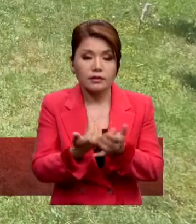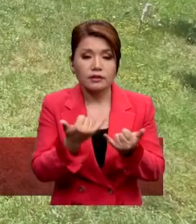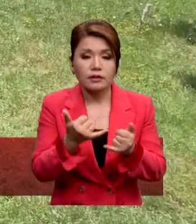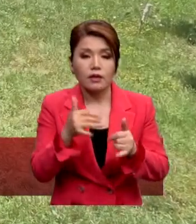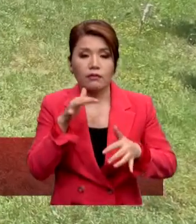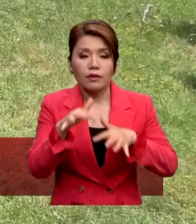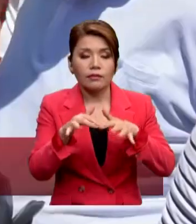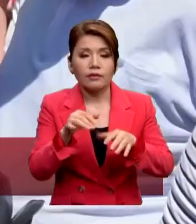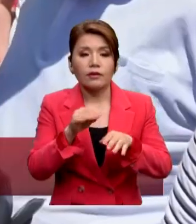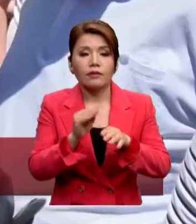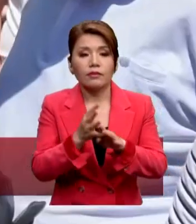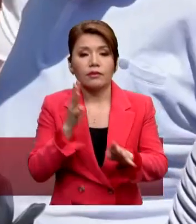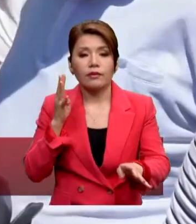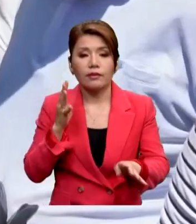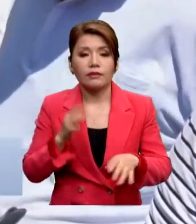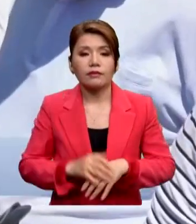кіреберісінде кептеліс.